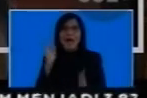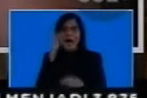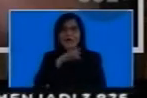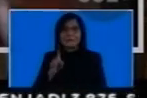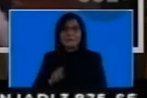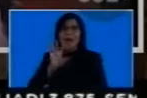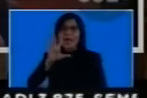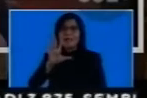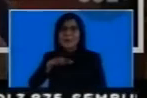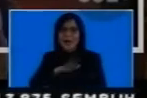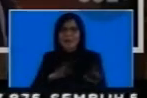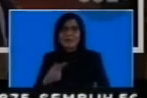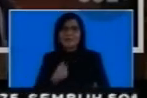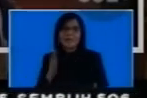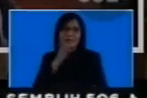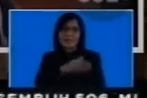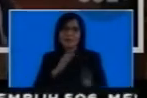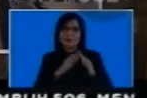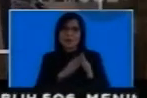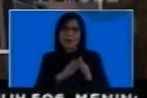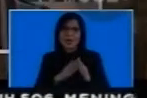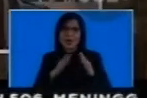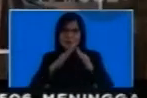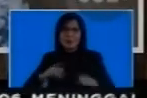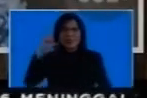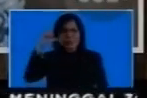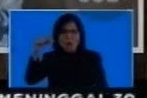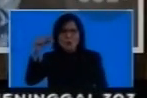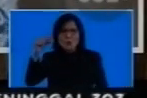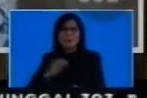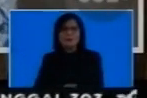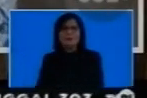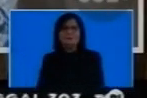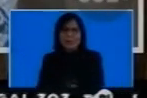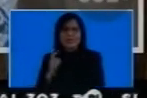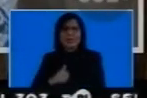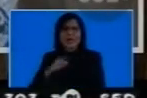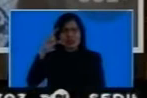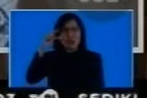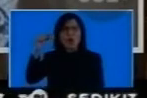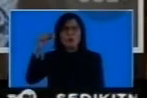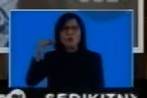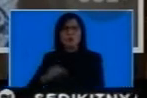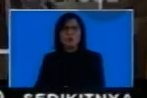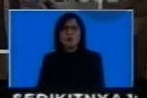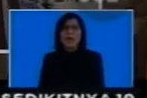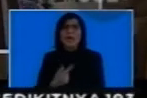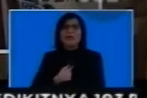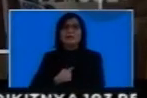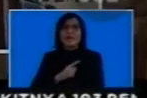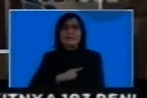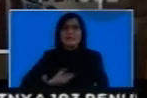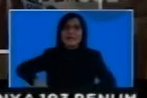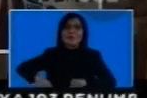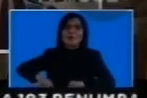pertama saya siapkan 5 anak yang saya harus kunjung. Itu mereka jauh-jauh Bu, rumahnya? Iya, agak jauh-jauh juga. Saya